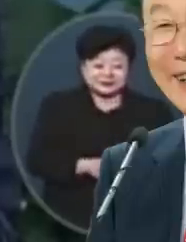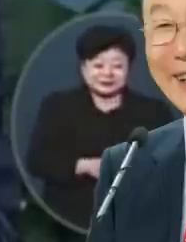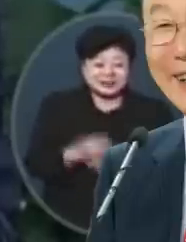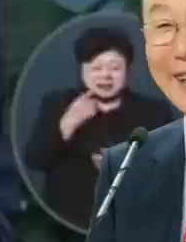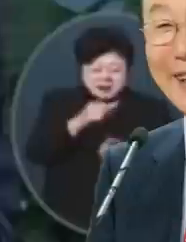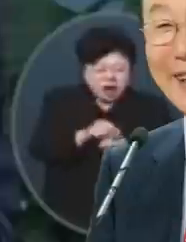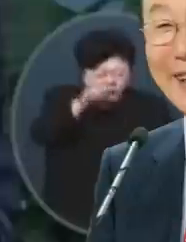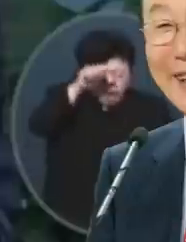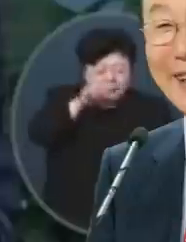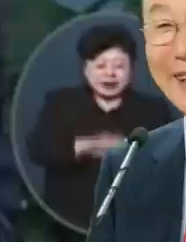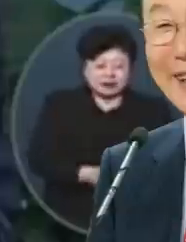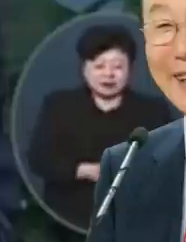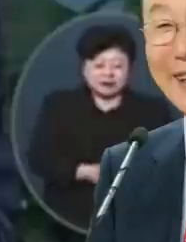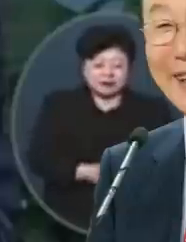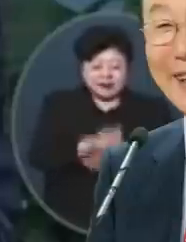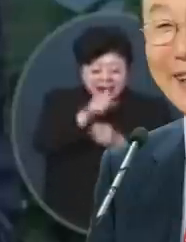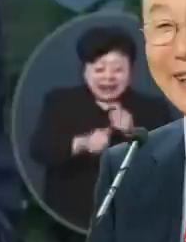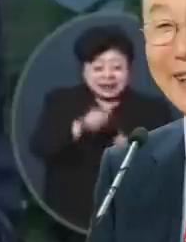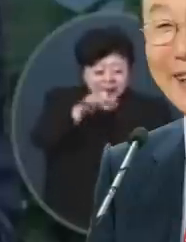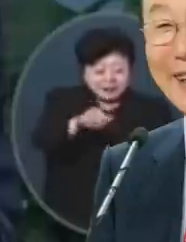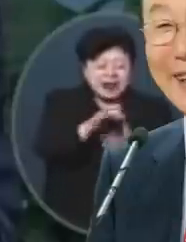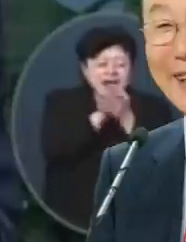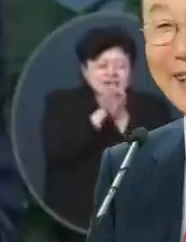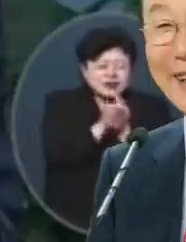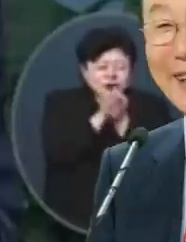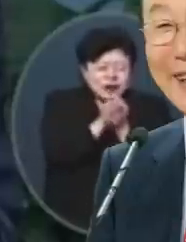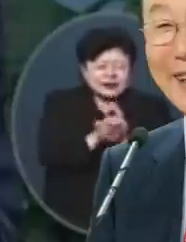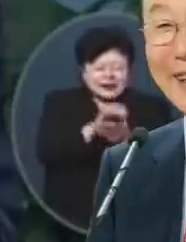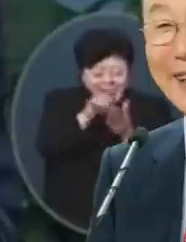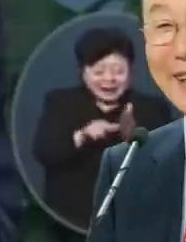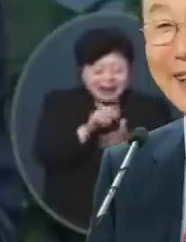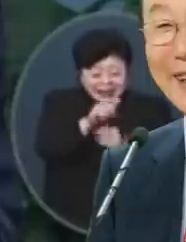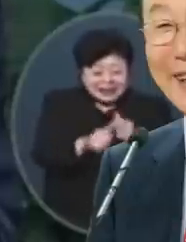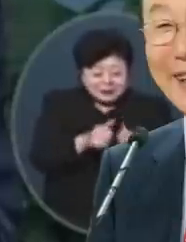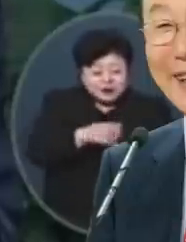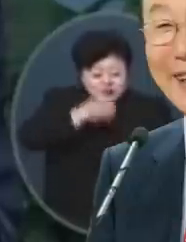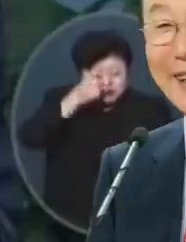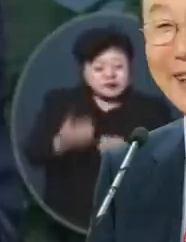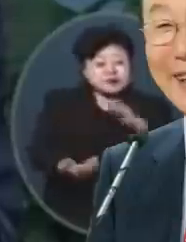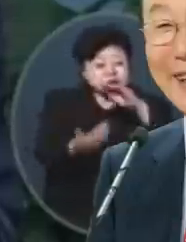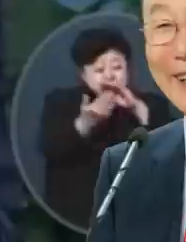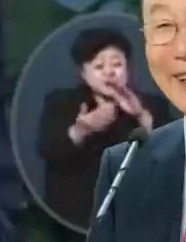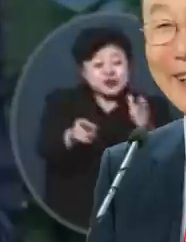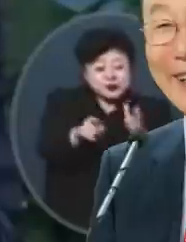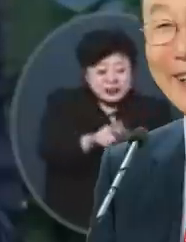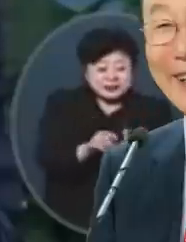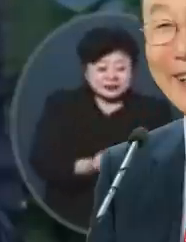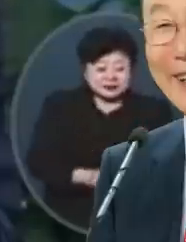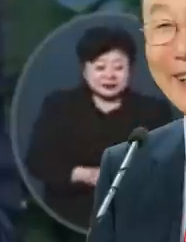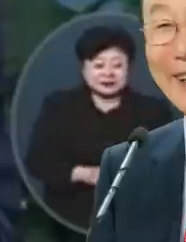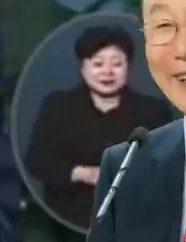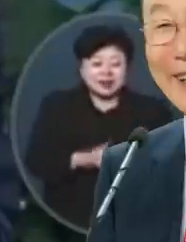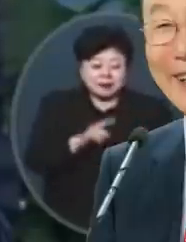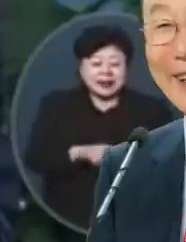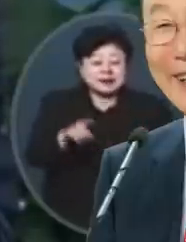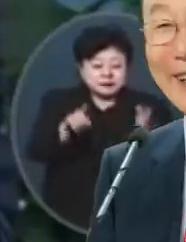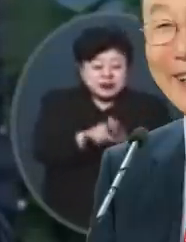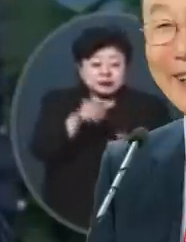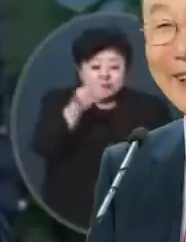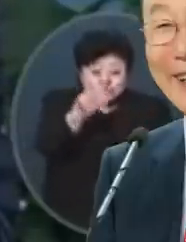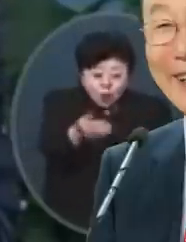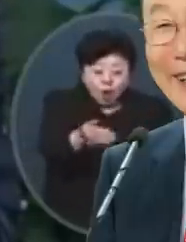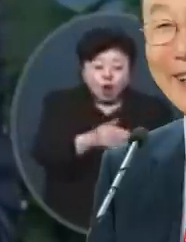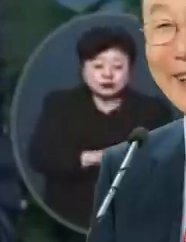입을 크게 벌리고 하나님 앞에 기도하면 하나님이 꿈을 이루기 위해서 그에 해당하는 믿음을 주시는